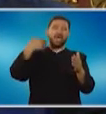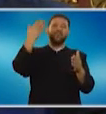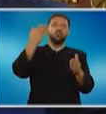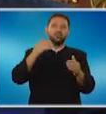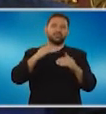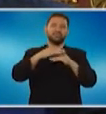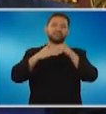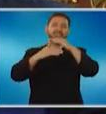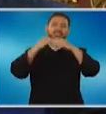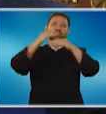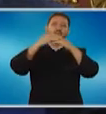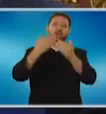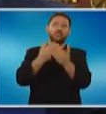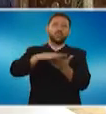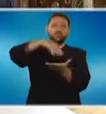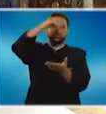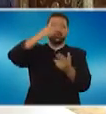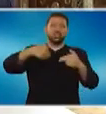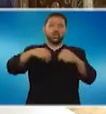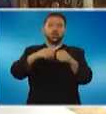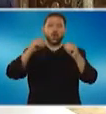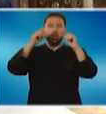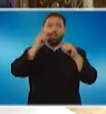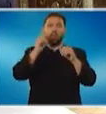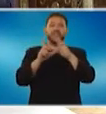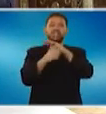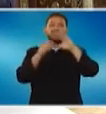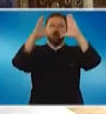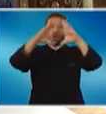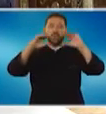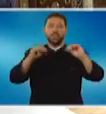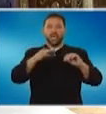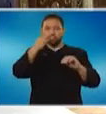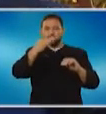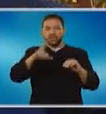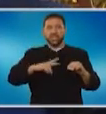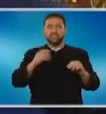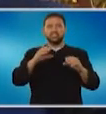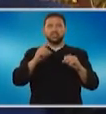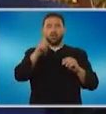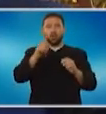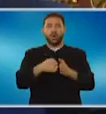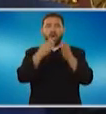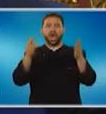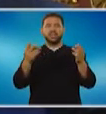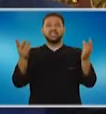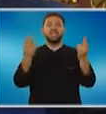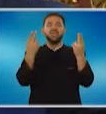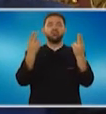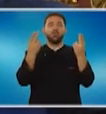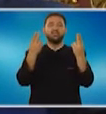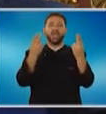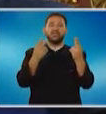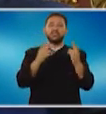ziditoare de suflet. Noi românii spunem că e carte de căpătâi. Fără ea nu se poate. În ortodoxie, fără Scriptură, nu se poate. Dar